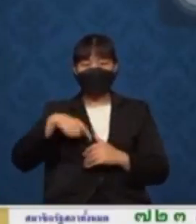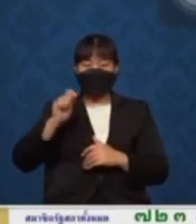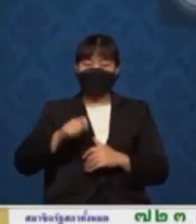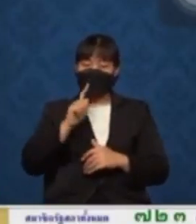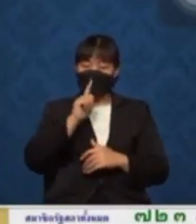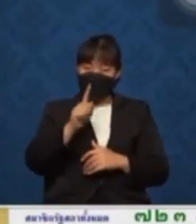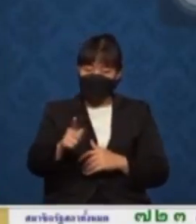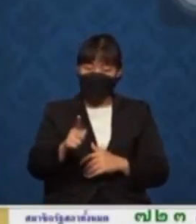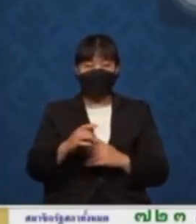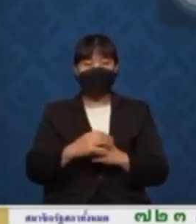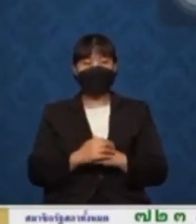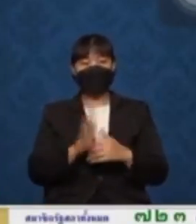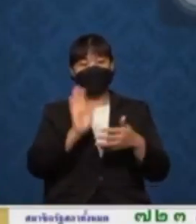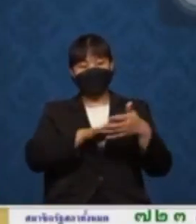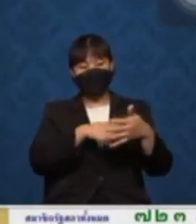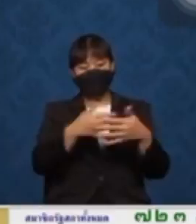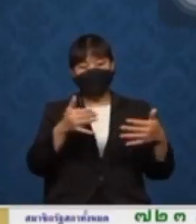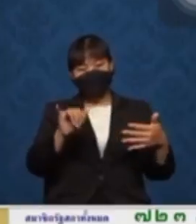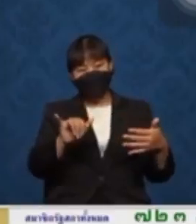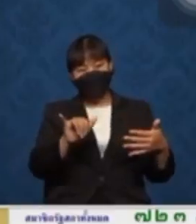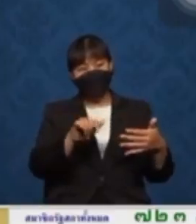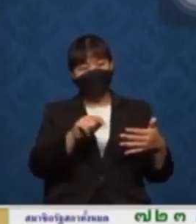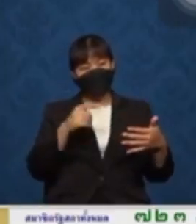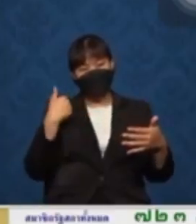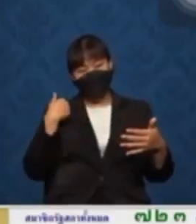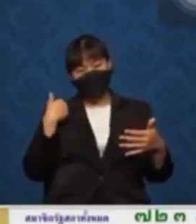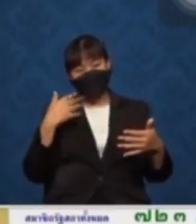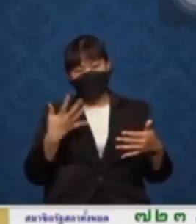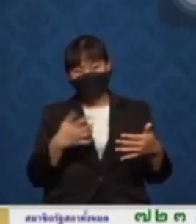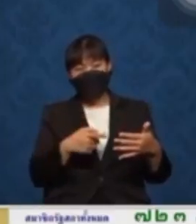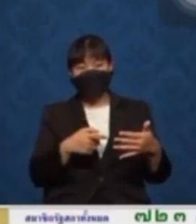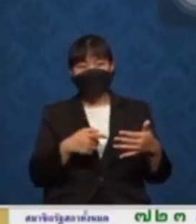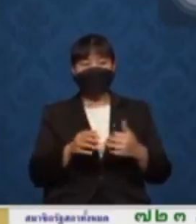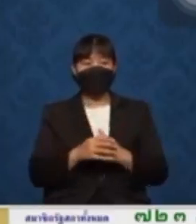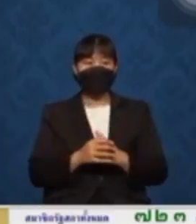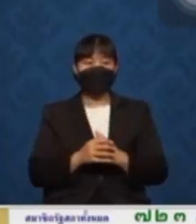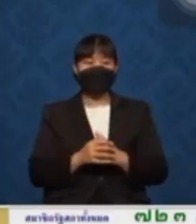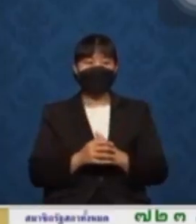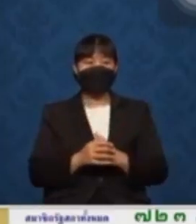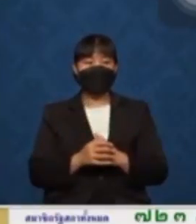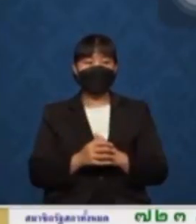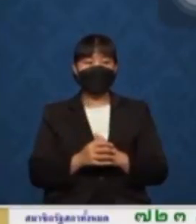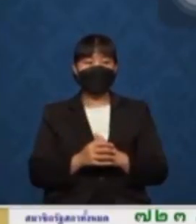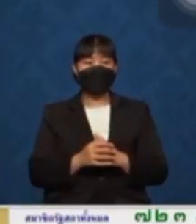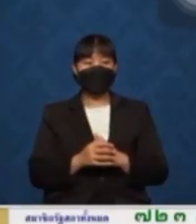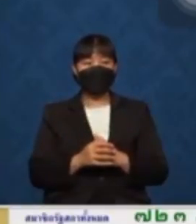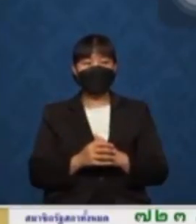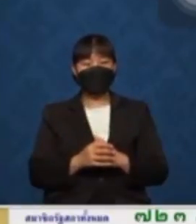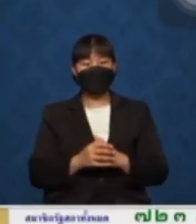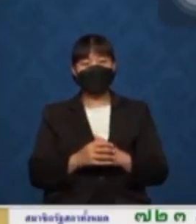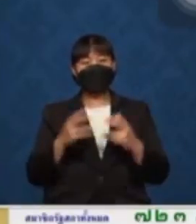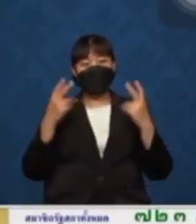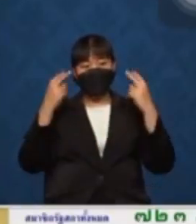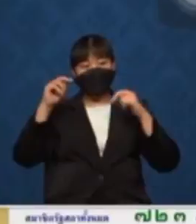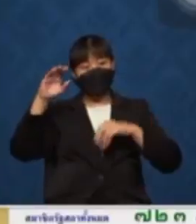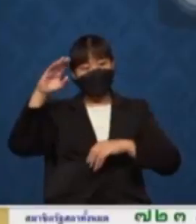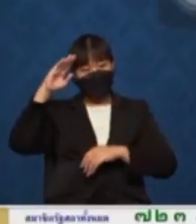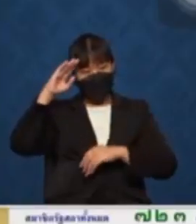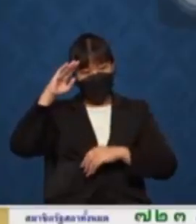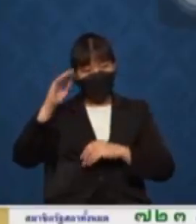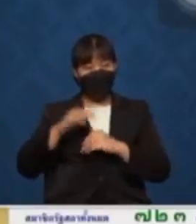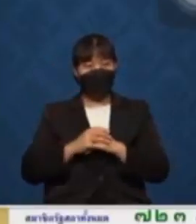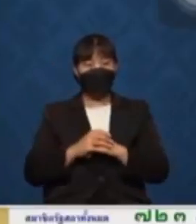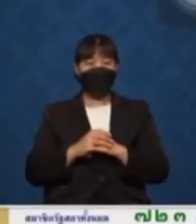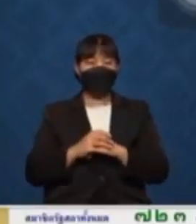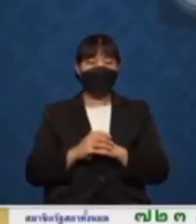พากษาว่าใครทำตามยุทธศาสตร์ชาติหรือไม่นั้นก็ล้วนเป็นสถาบันการเมืองที่ปัจจุบันนั้นระบอบประยุทธ์สามารถควบคุมได้ไม่ทางตรง